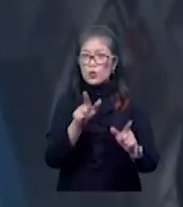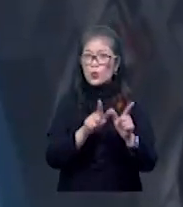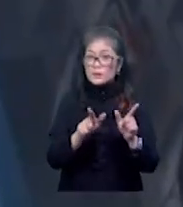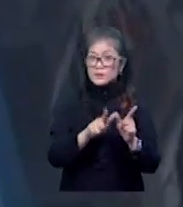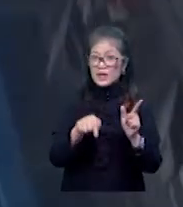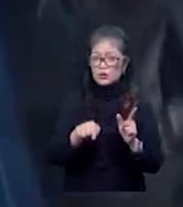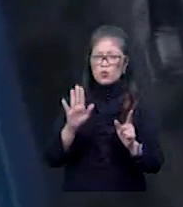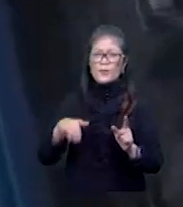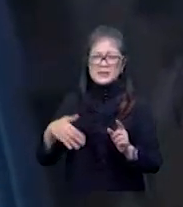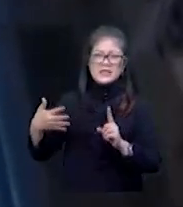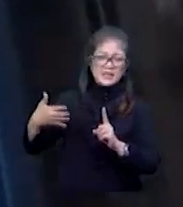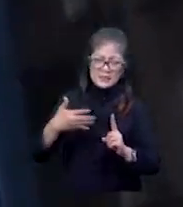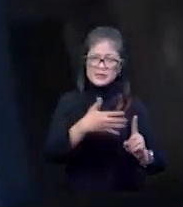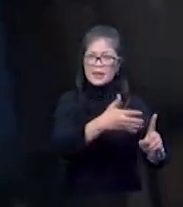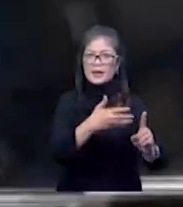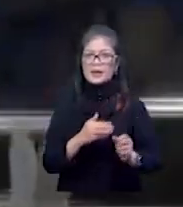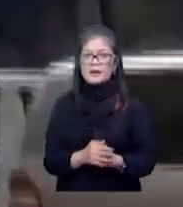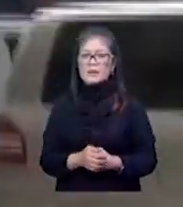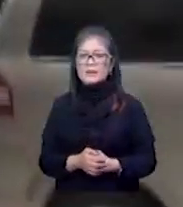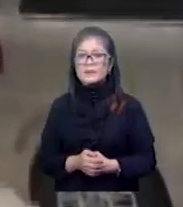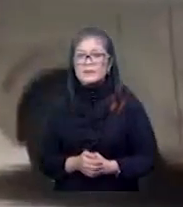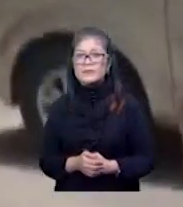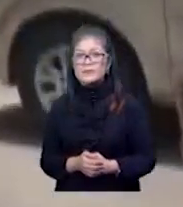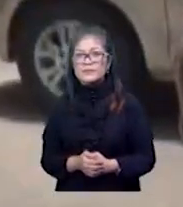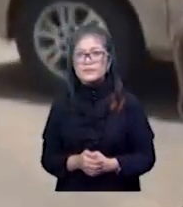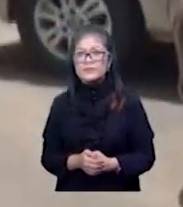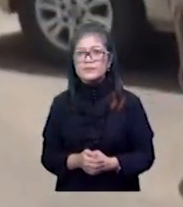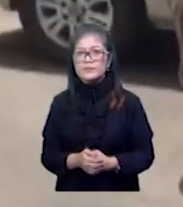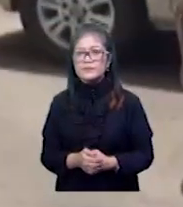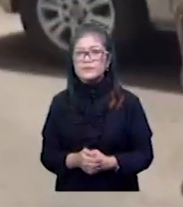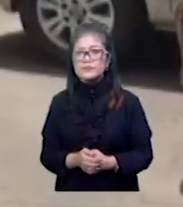masih buron. Dari Jakarta, Miftol Gani melaporkan.